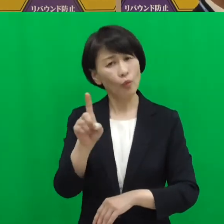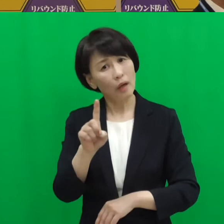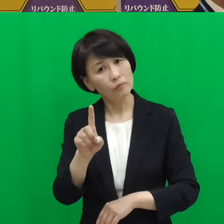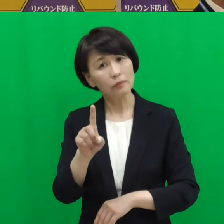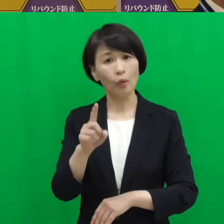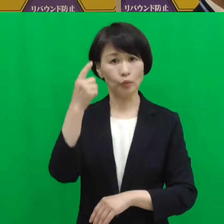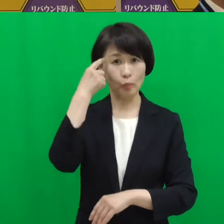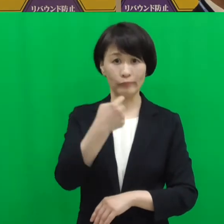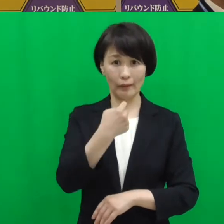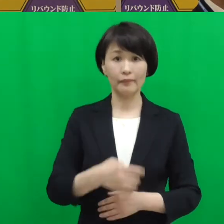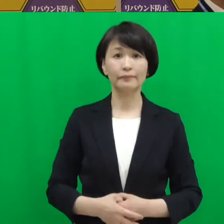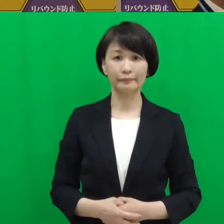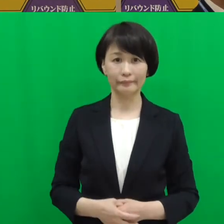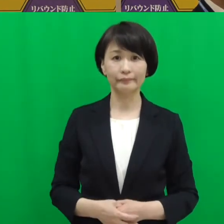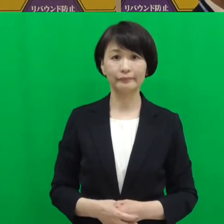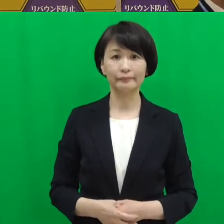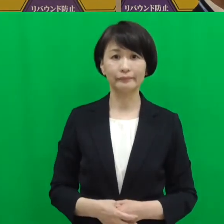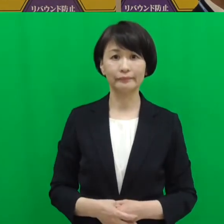う。